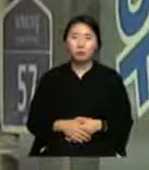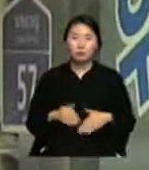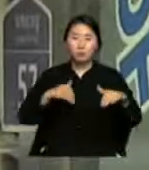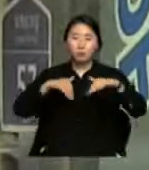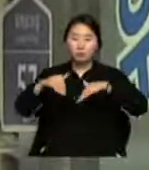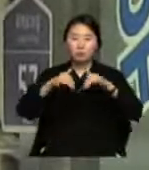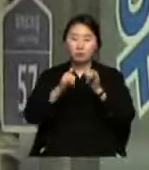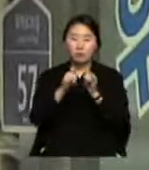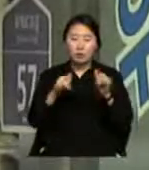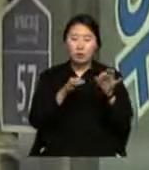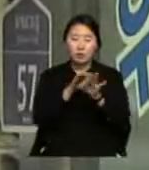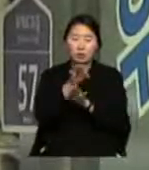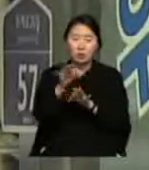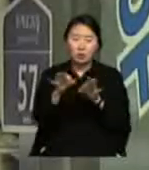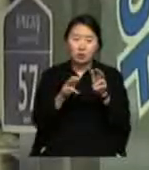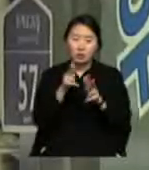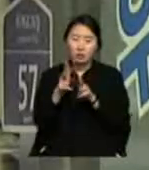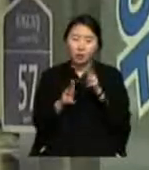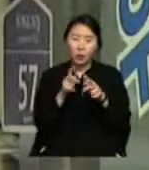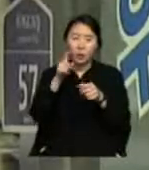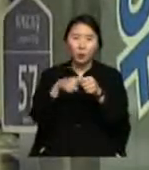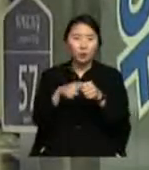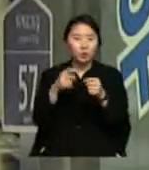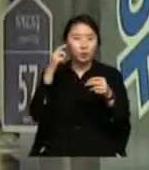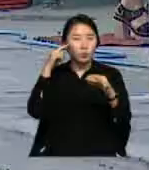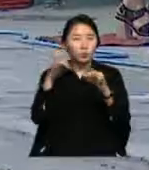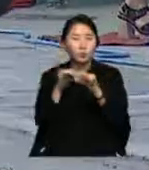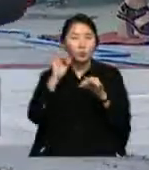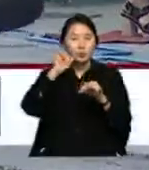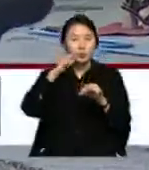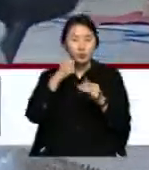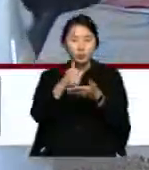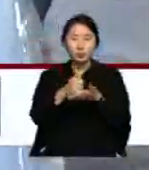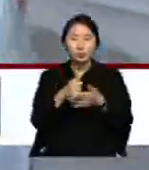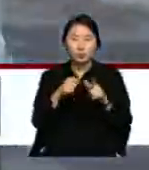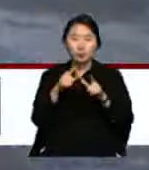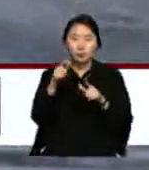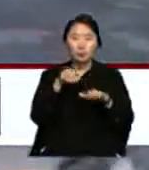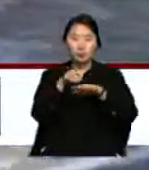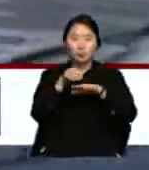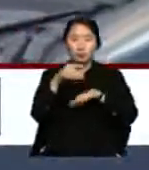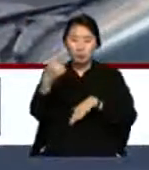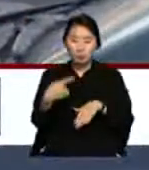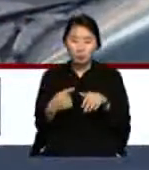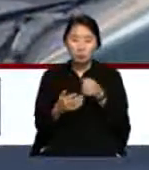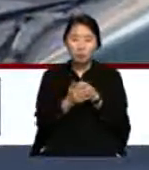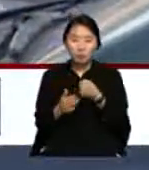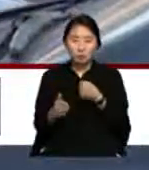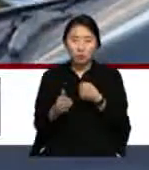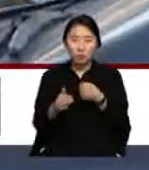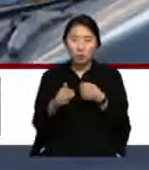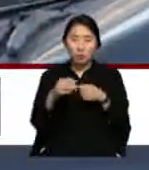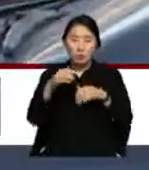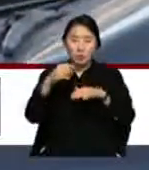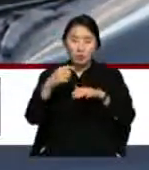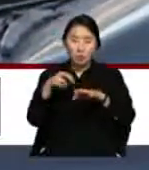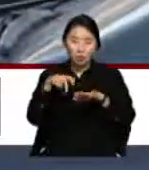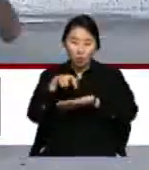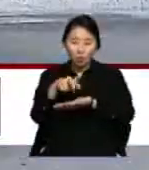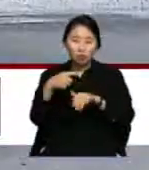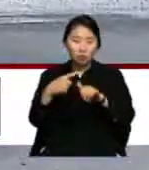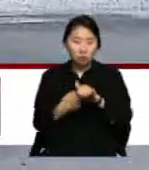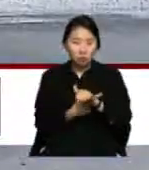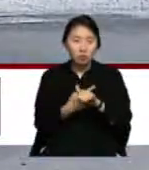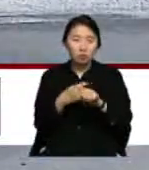상인들도 사업목적에 공감 하기 어렵다는 입장입니다 손님 대부분이 차를 가지고 오다 보니 보행 친화적인 골목 조성이